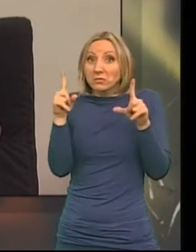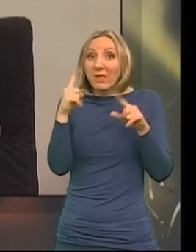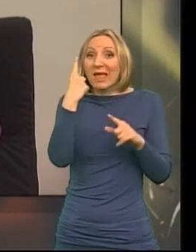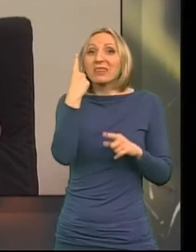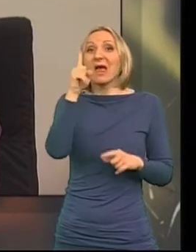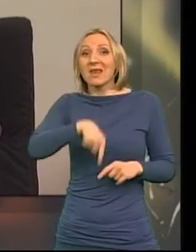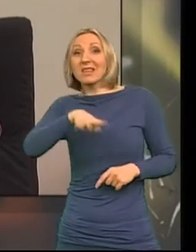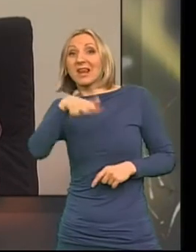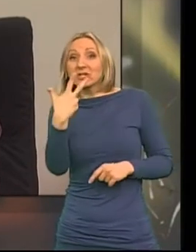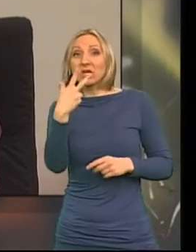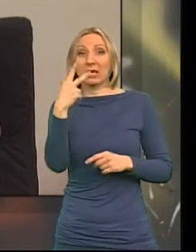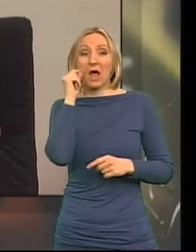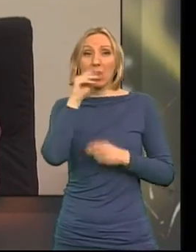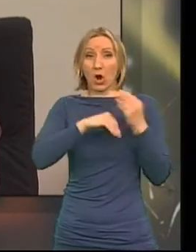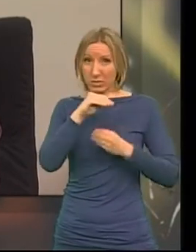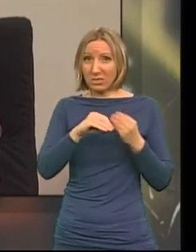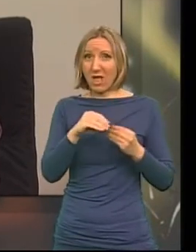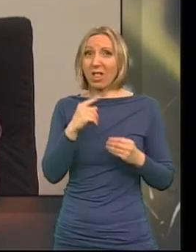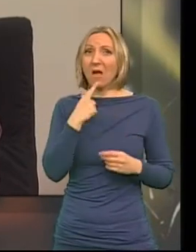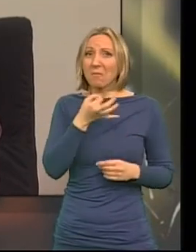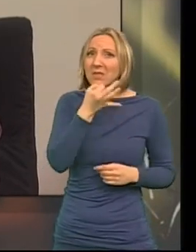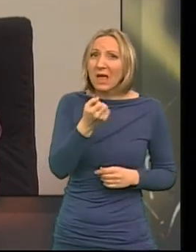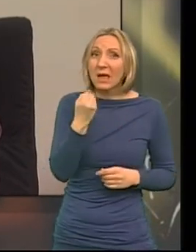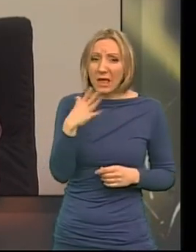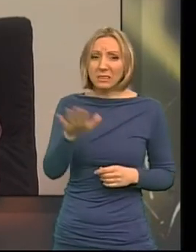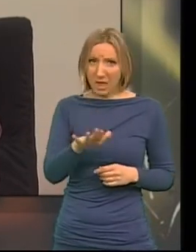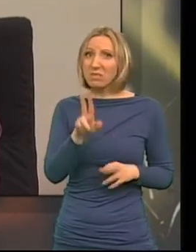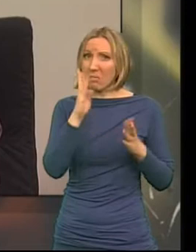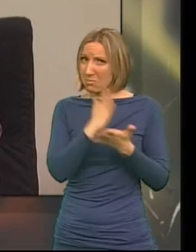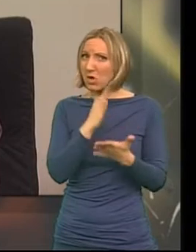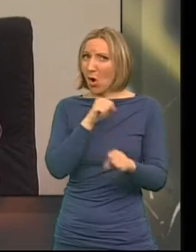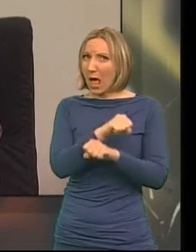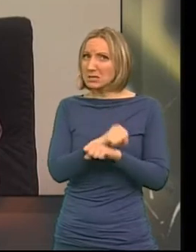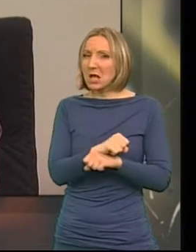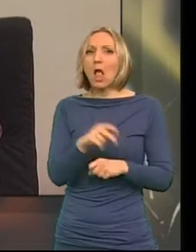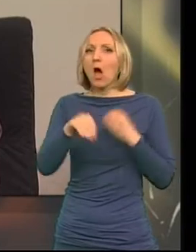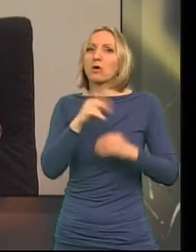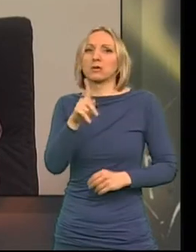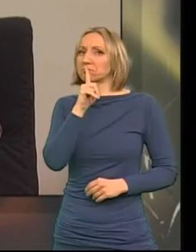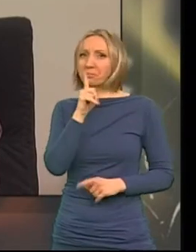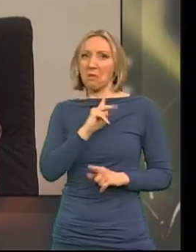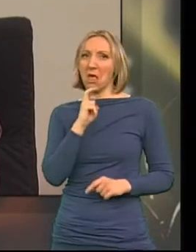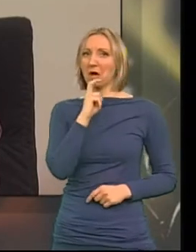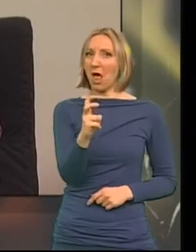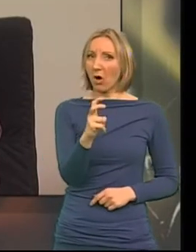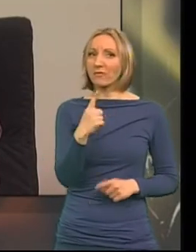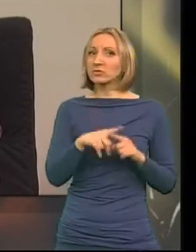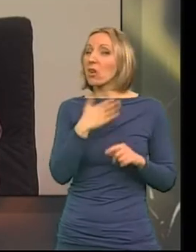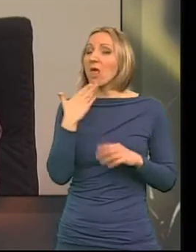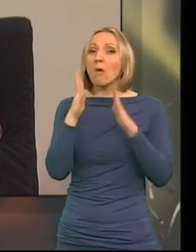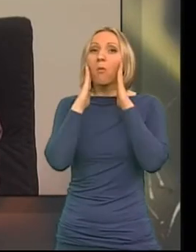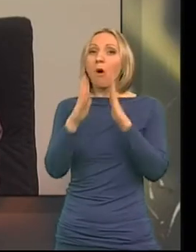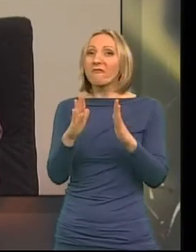su anketirani tvrde da i onda kada su uvideli da je dete pretrpelo nasilje, nisu reagovali zato što nemaju poverenje u